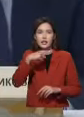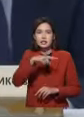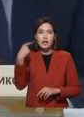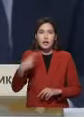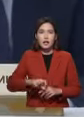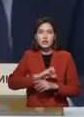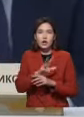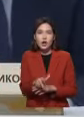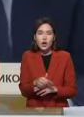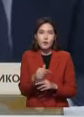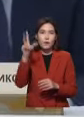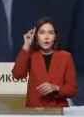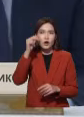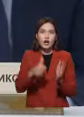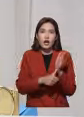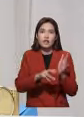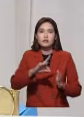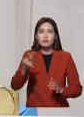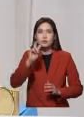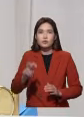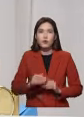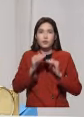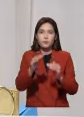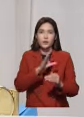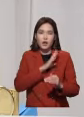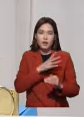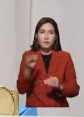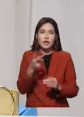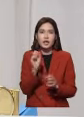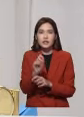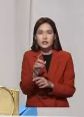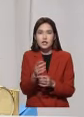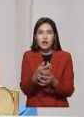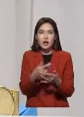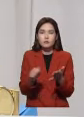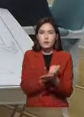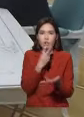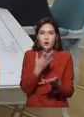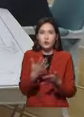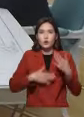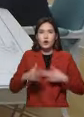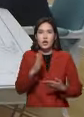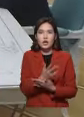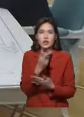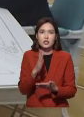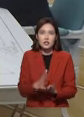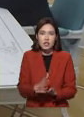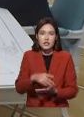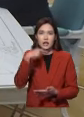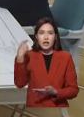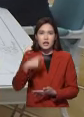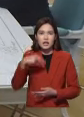құйған инвестиция көлемі 6 миллиард долларға жетті. Мұның екі жақты процесс екені қуантады. Ресей президенті